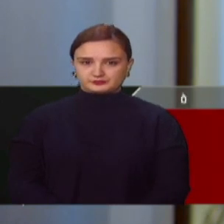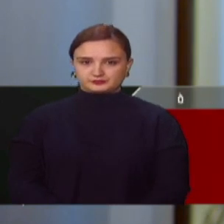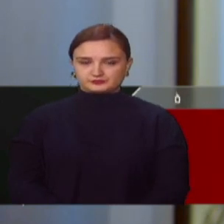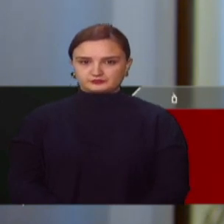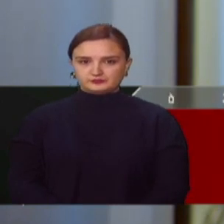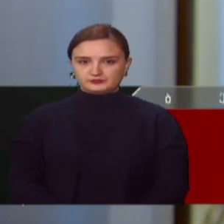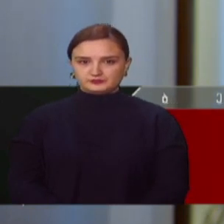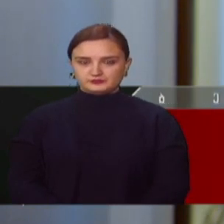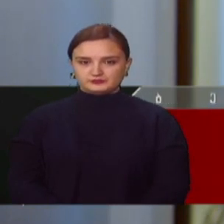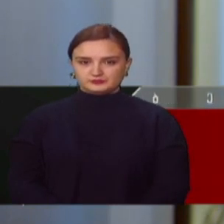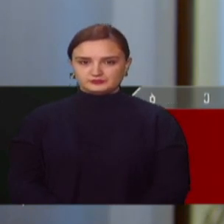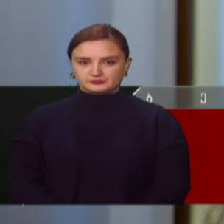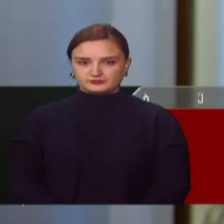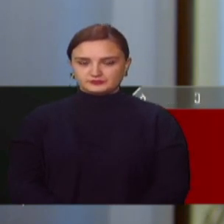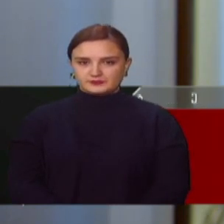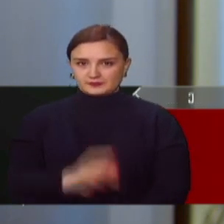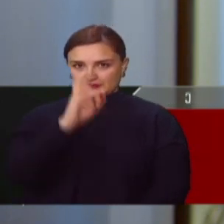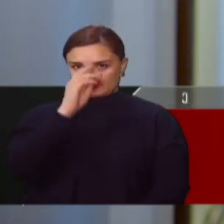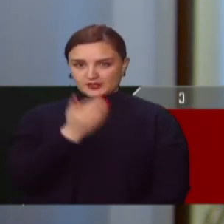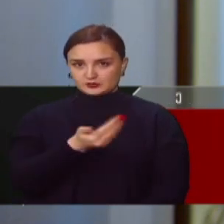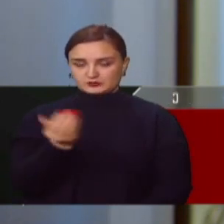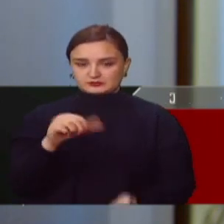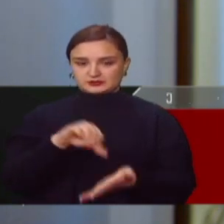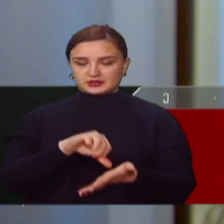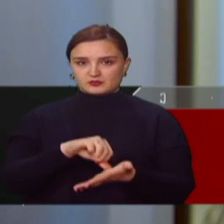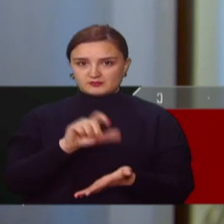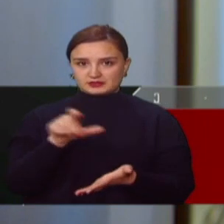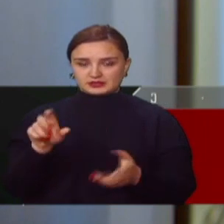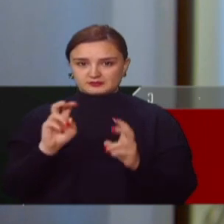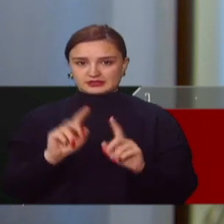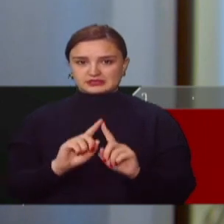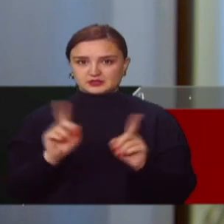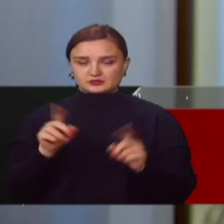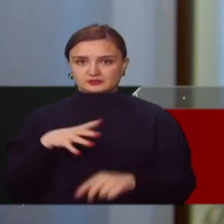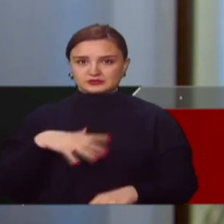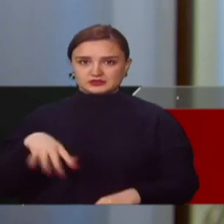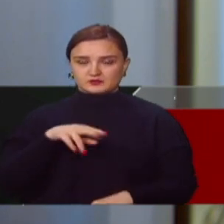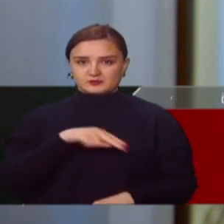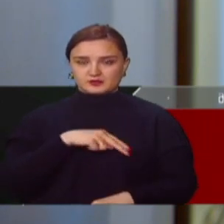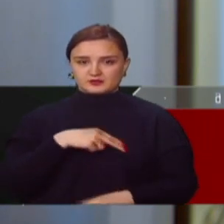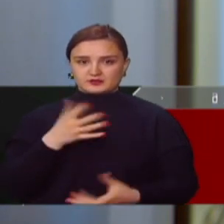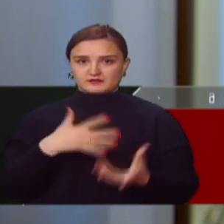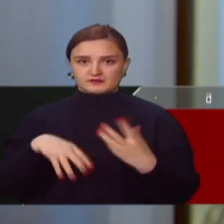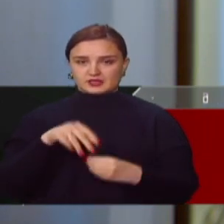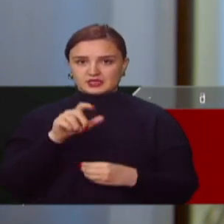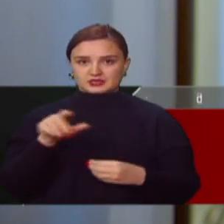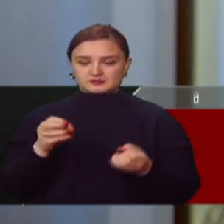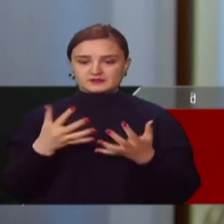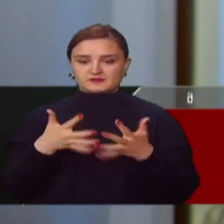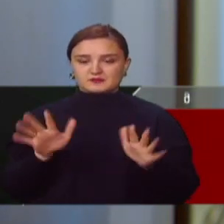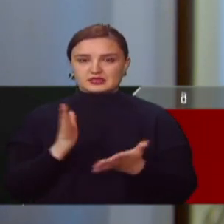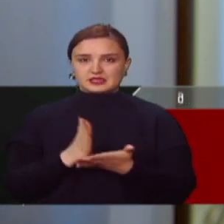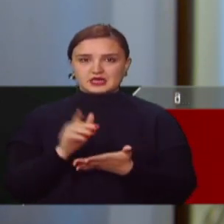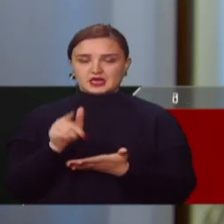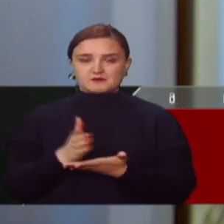bebi kneba, ce un heli suprebis, am amat gelebis, să gan s-a cutrobit, s-a cartos, pa, oameni, ci cu el am adamias, ca ცილებით მეტი აქვს ამ